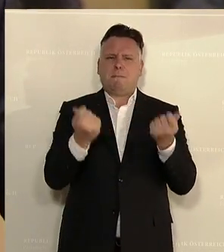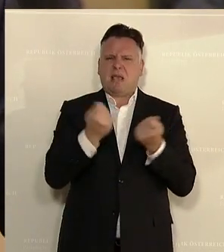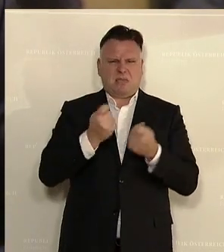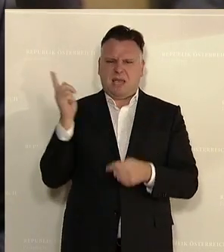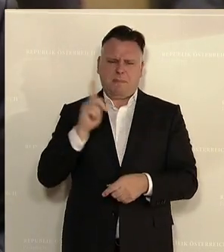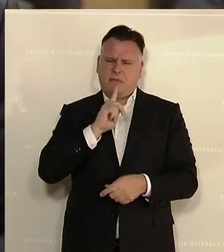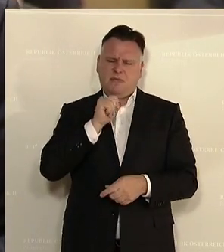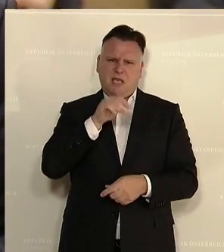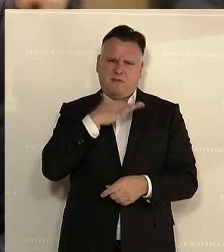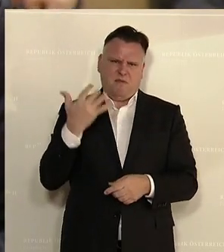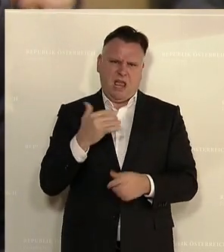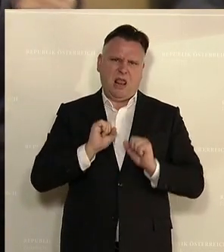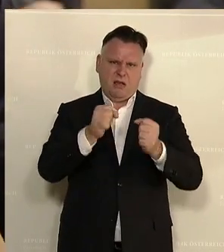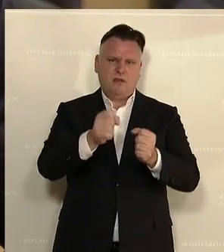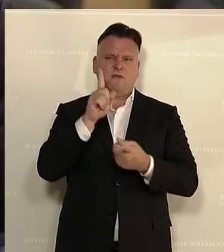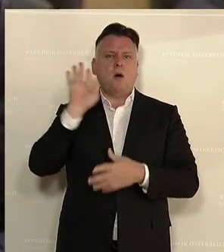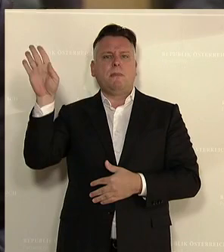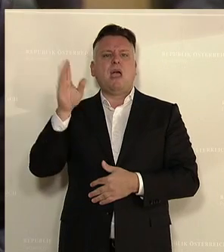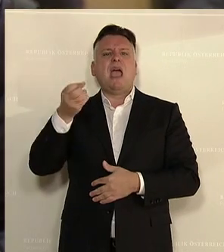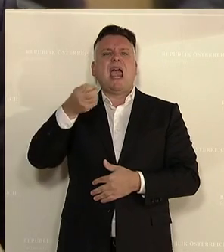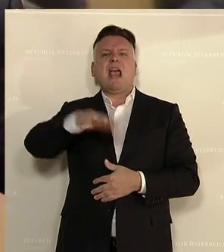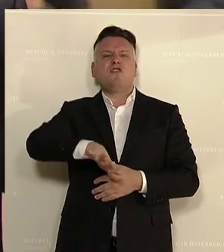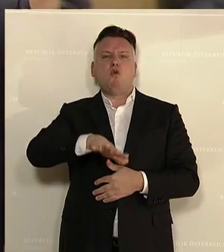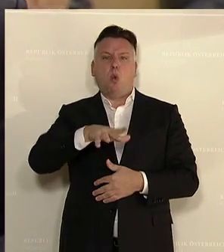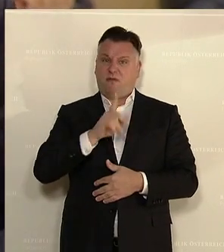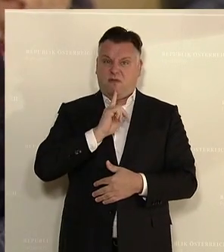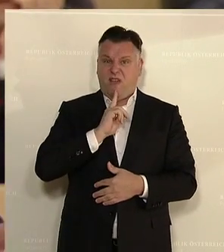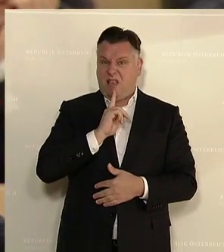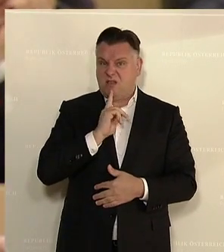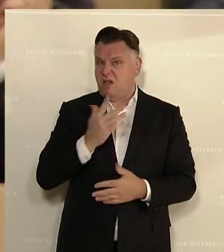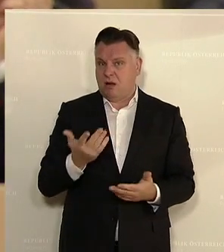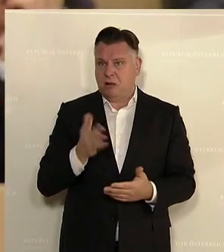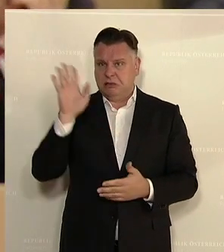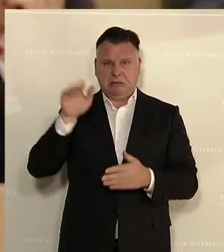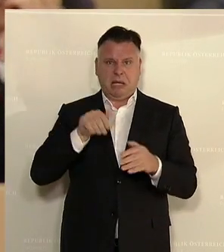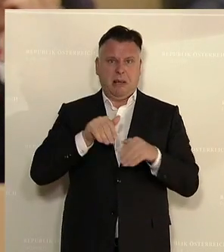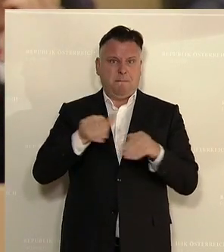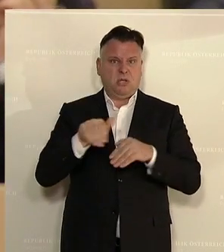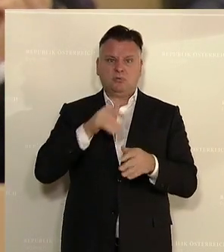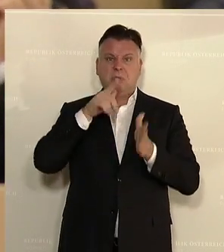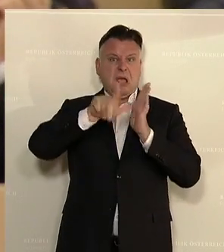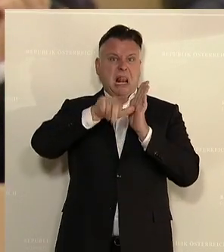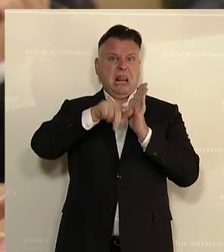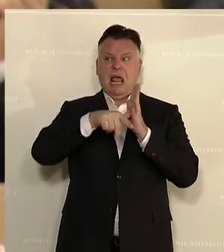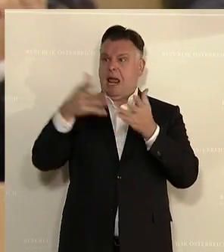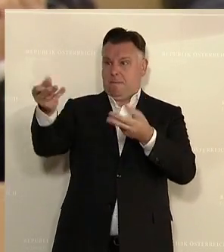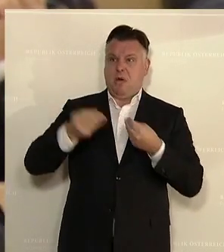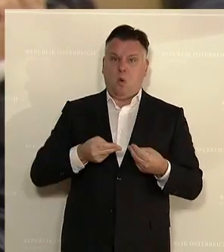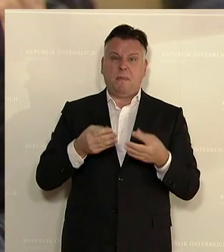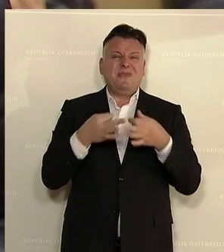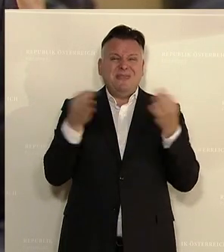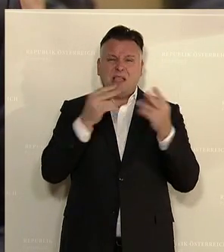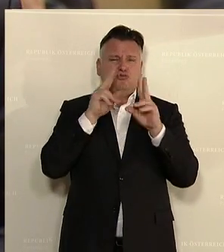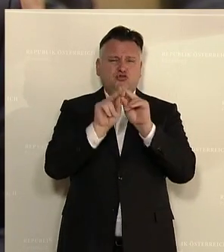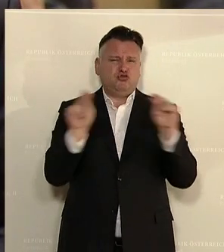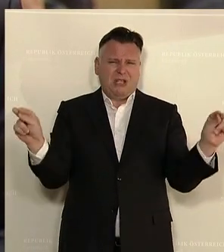deswegen, weil ja überhaupt keine Entwürfe aus ihrem Ministerium kommen. Also es ist ja ein Ministerium, wo ja gähnende Leere an Vorlagen herrscht. Es kommt ja gar nichts.